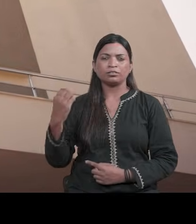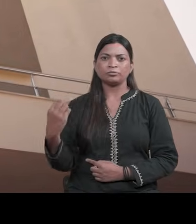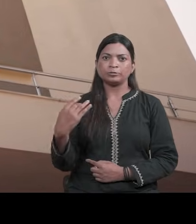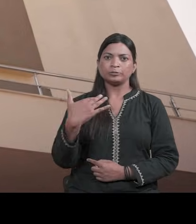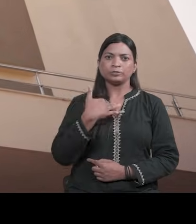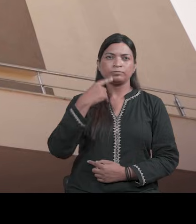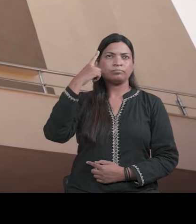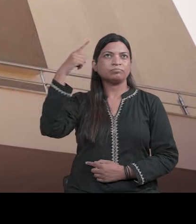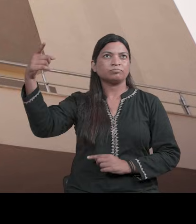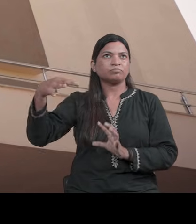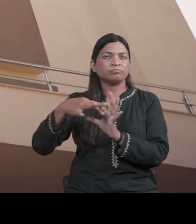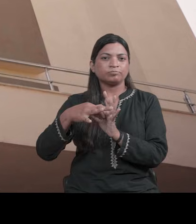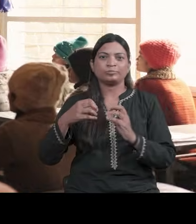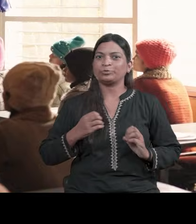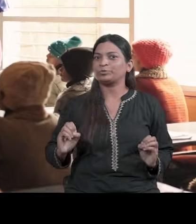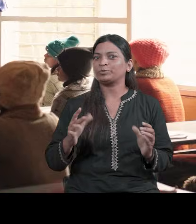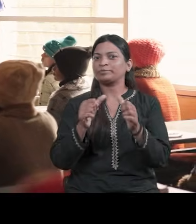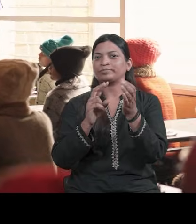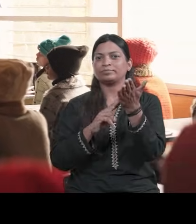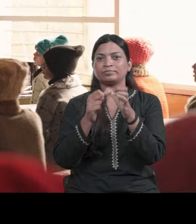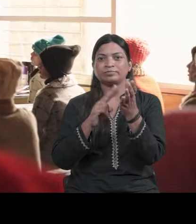सर्विस सोसाइटी संस्था प्रारंभ की।